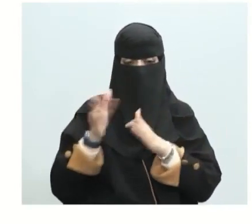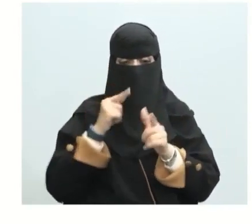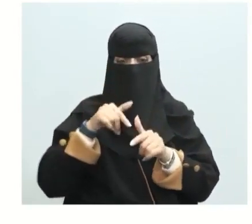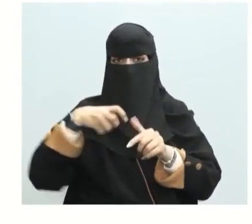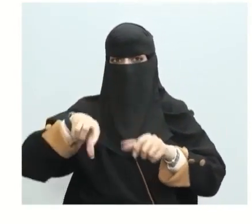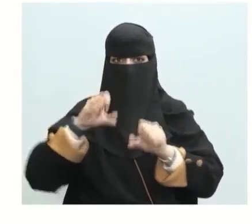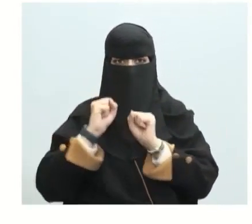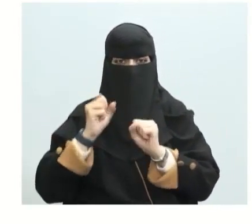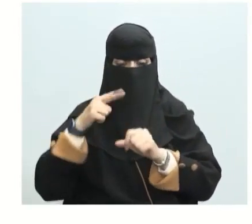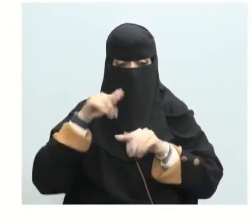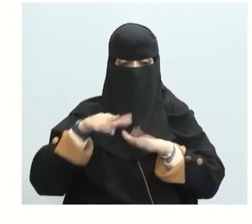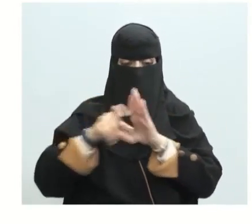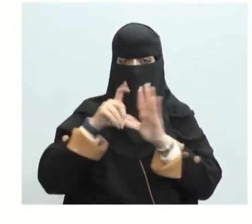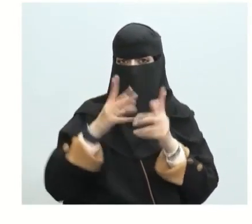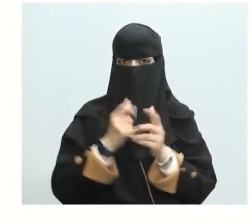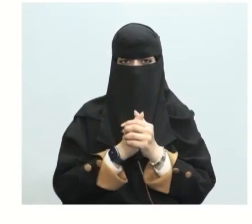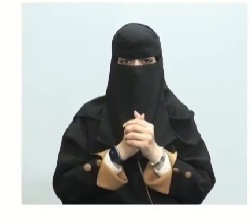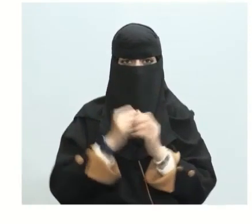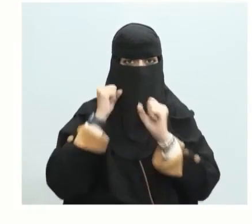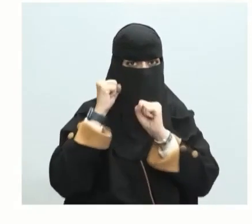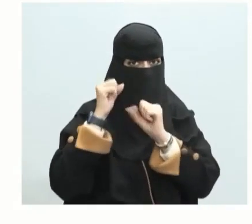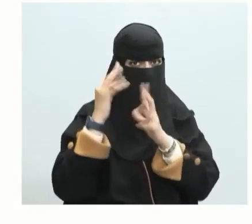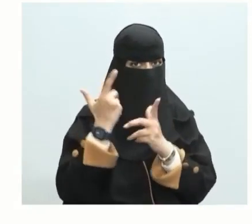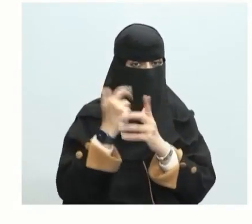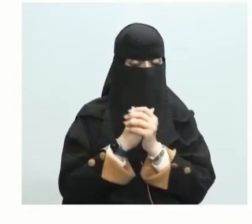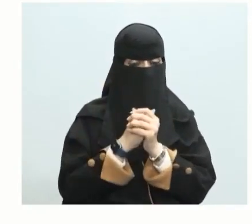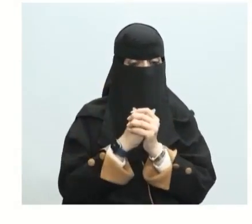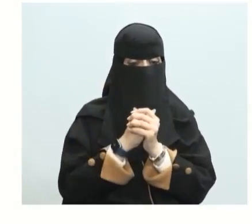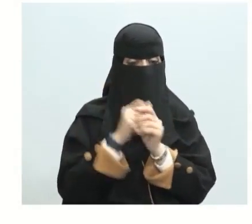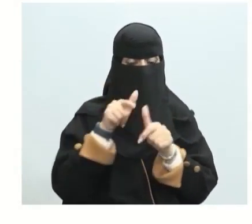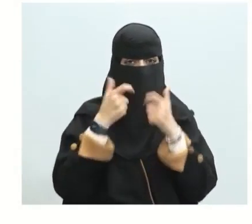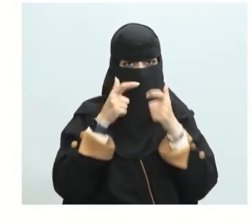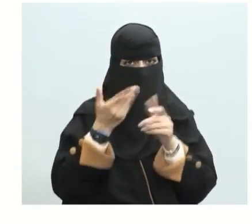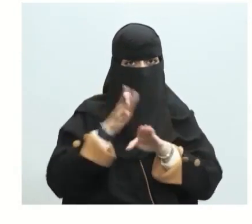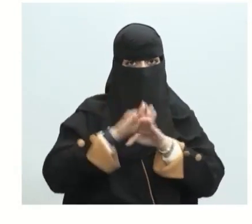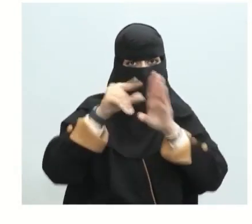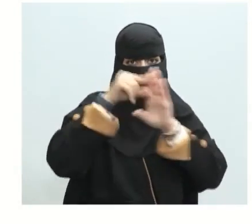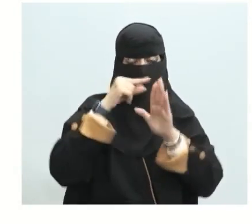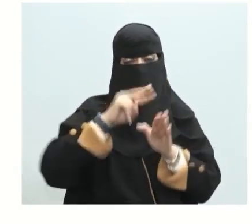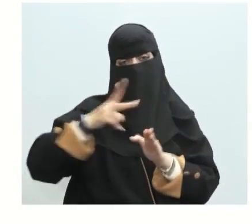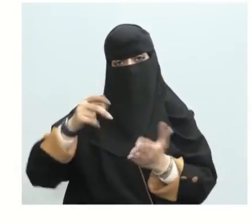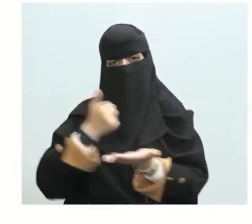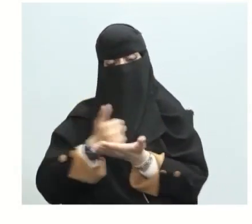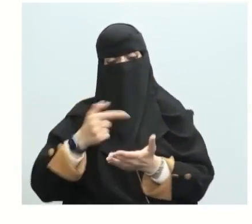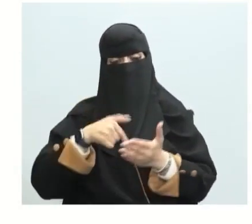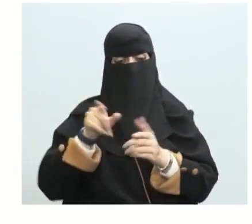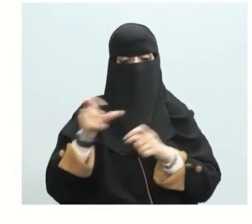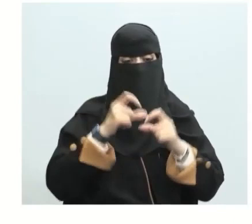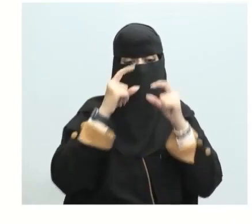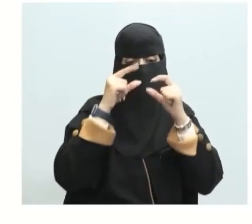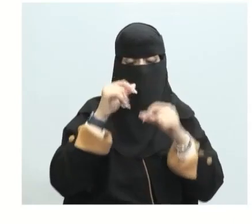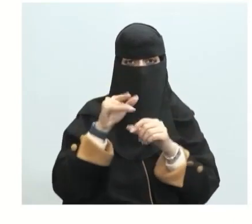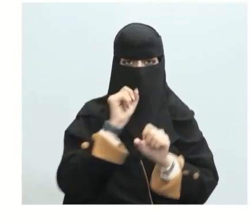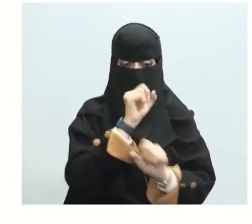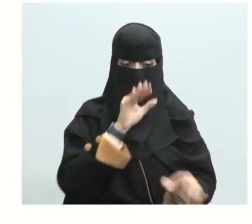جوانب بالقوه في هذه المقدمه التركيز على الموضوع وتنوع الاساليب جميل والاستشهاد باقوال